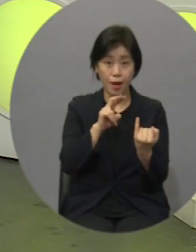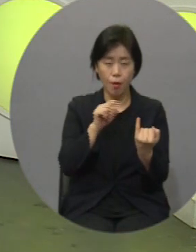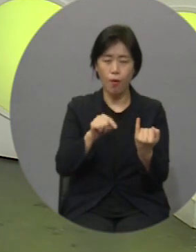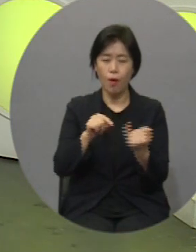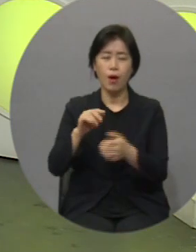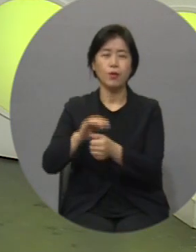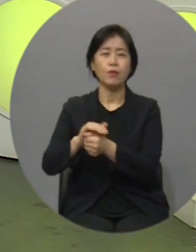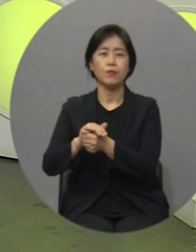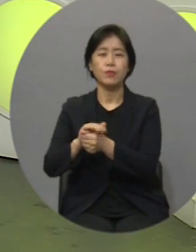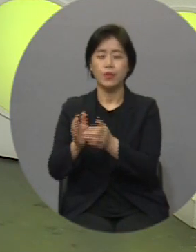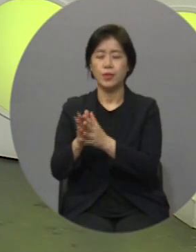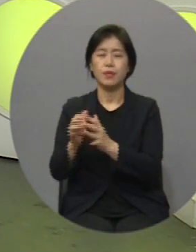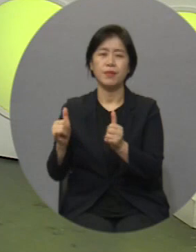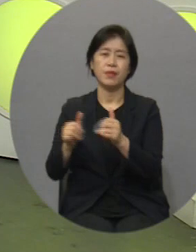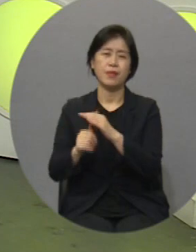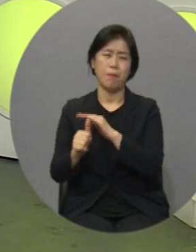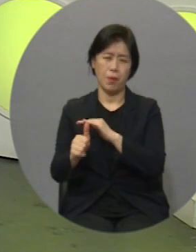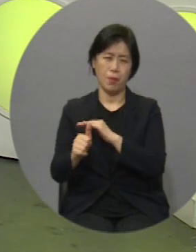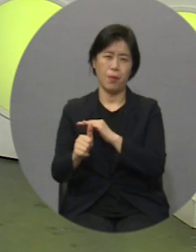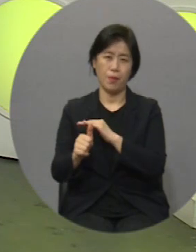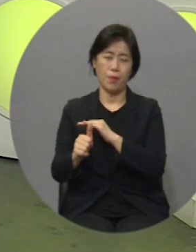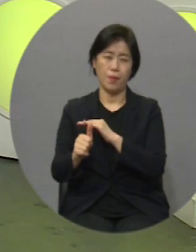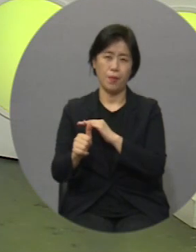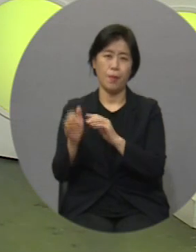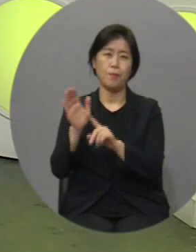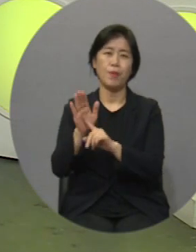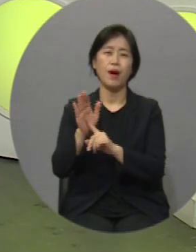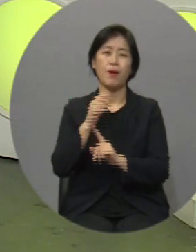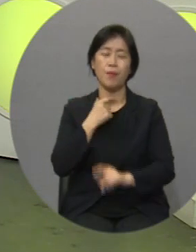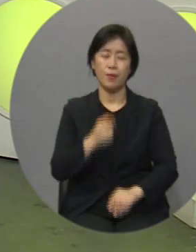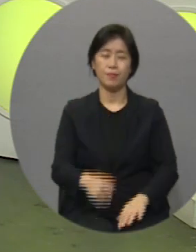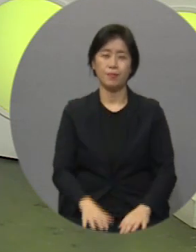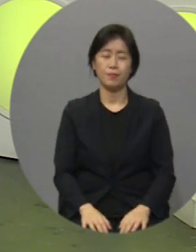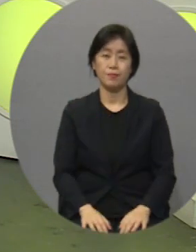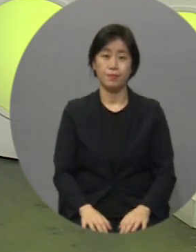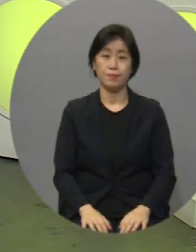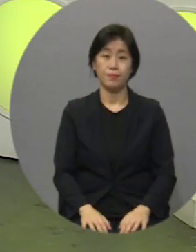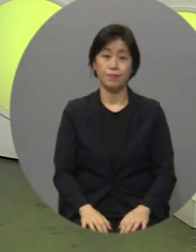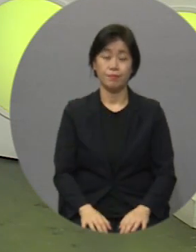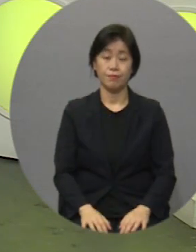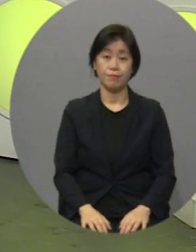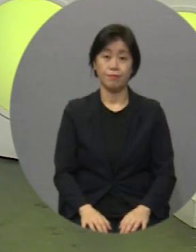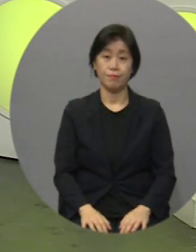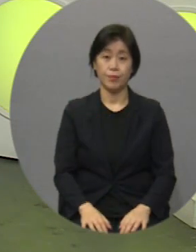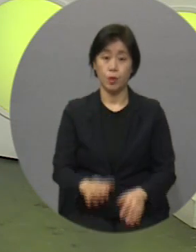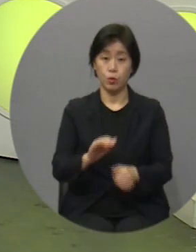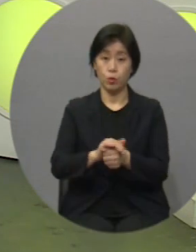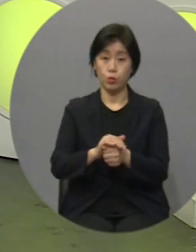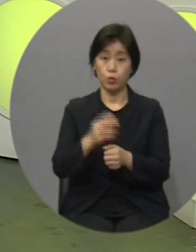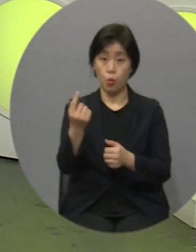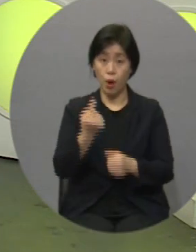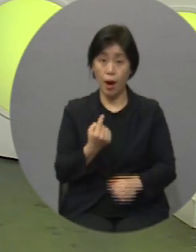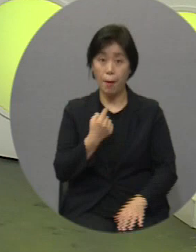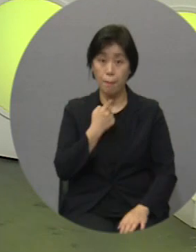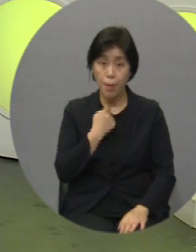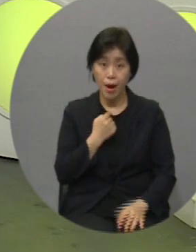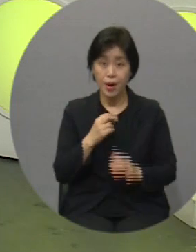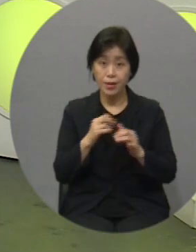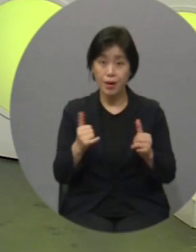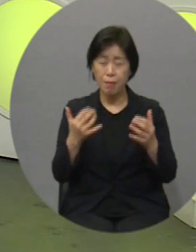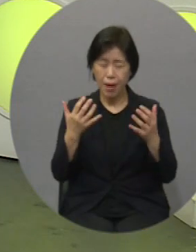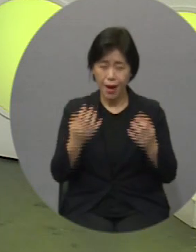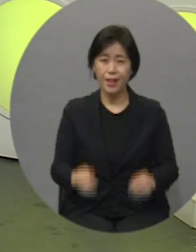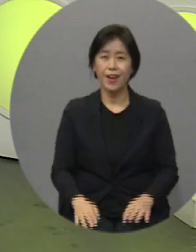노래예요. 그러니까 이제 경주를 한번 다시 가신 분들이 거의 다 이렇게 선생님처럼 네. 많으니까 다시 또 한번